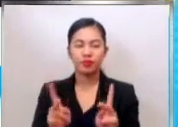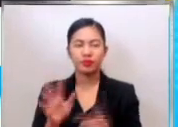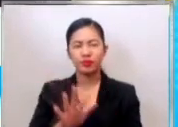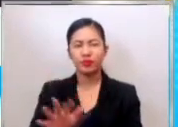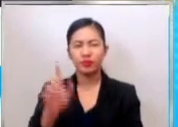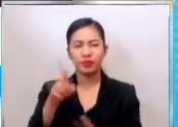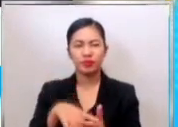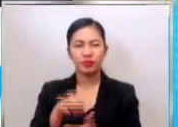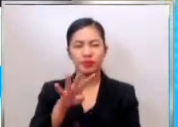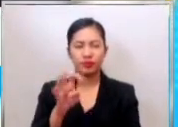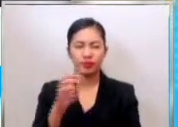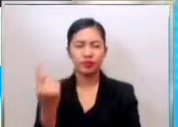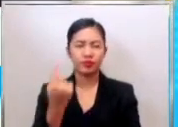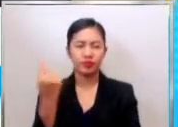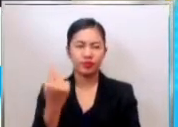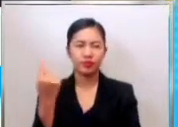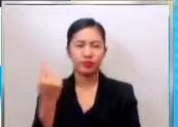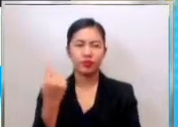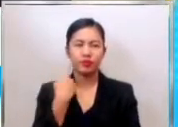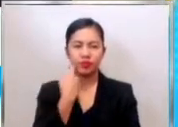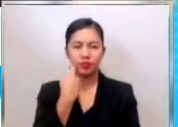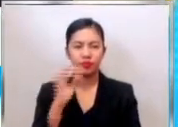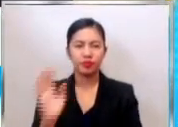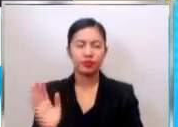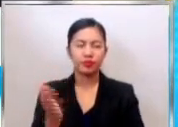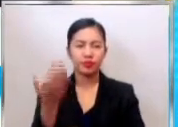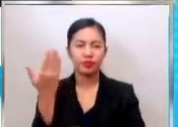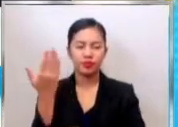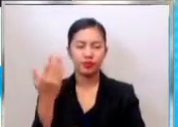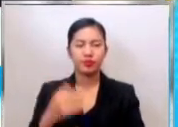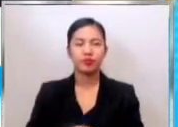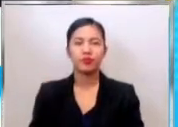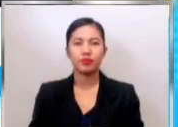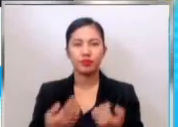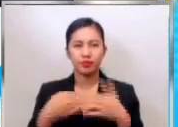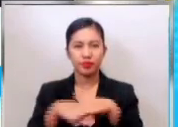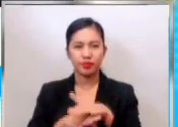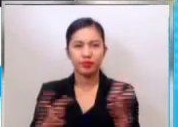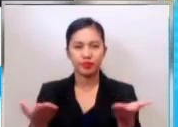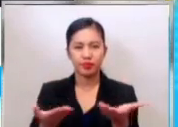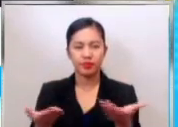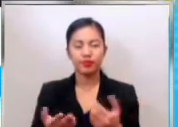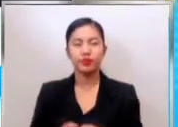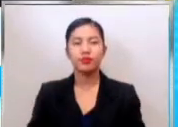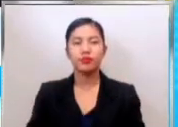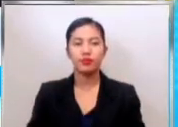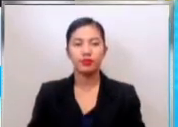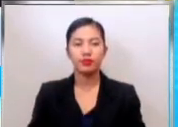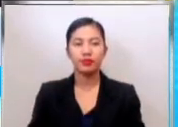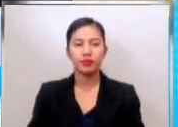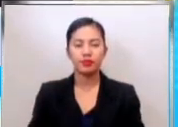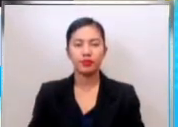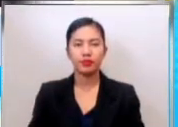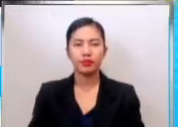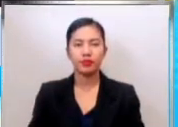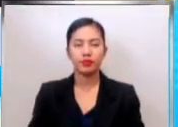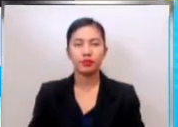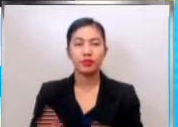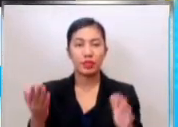lamang mahigit, ano, mula kaninang umaga yung pumapasok. Kaya, Connie, hindi katulad ng mga nakaraang mga undas, ano, na